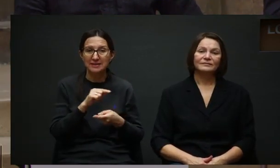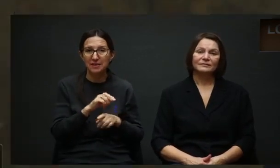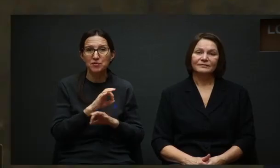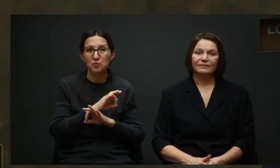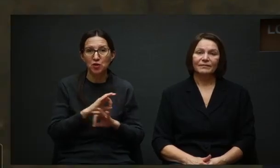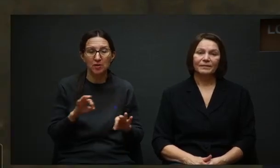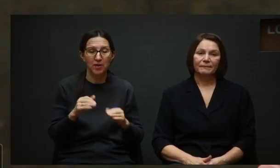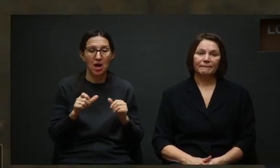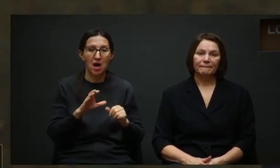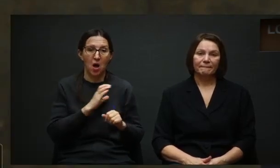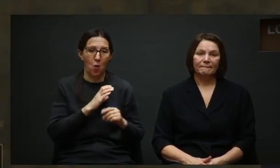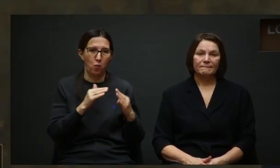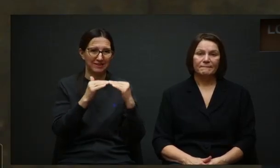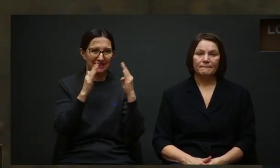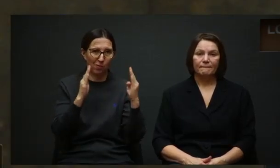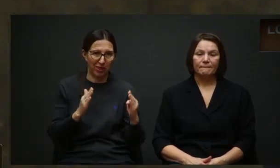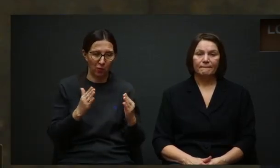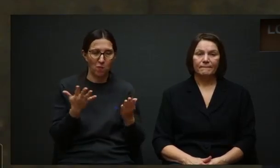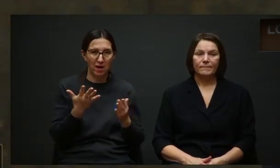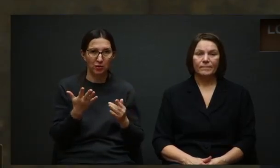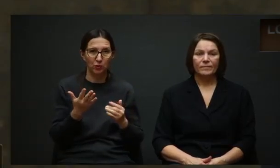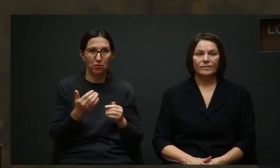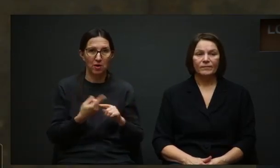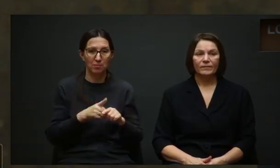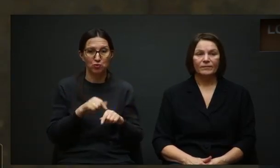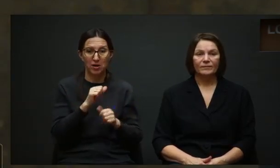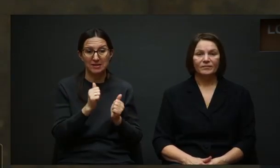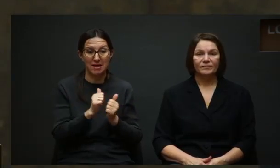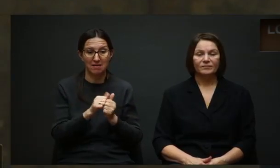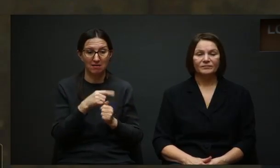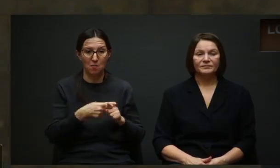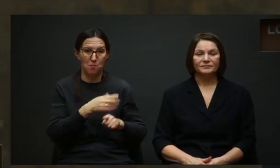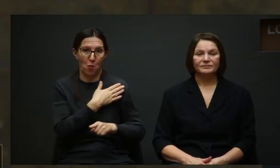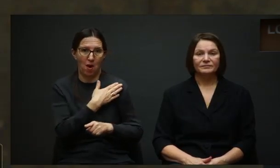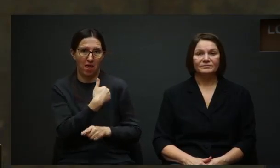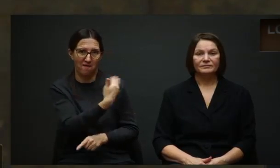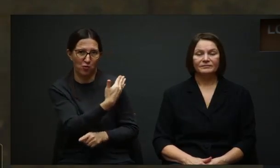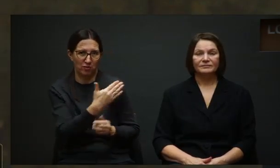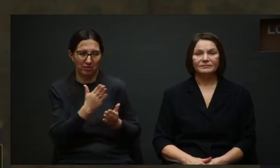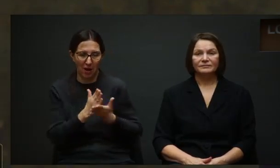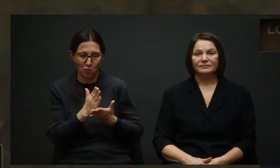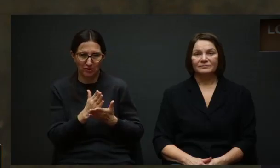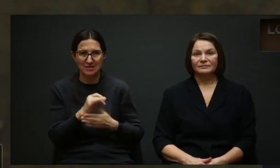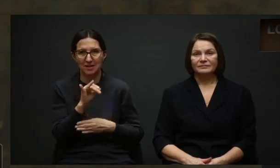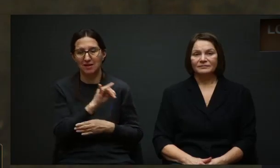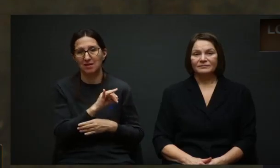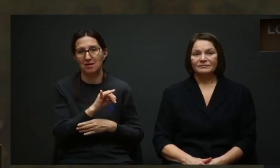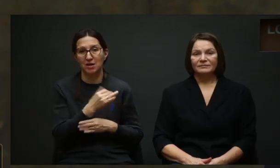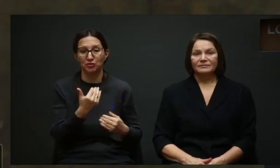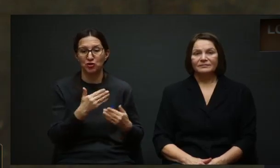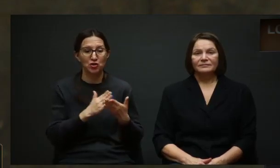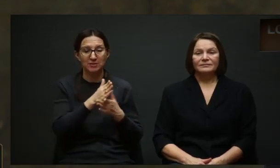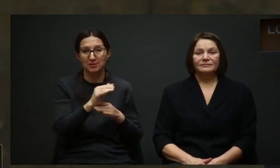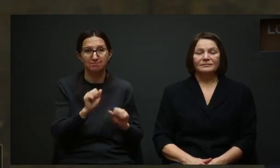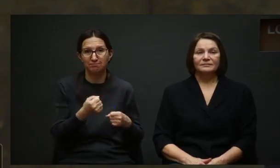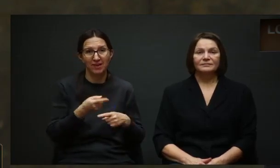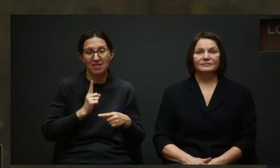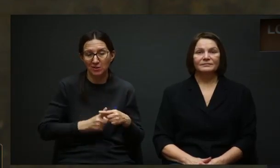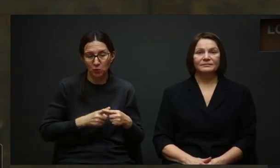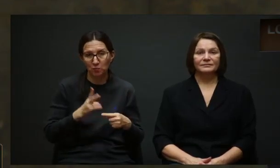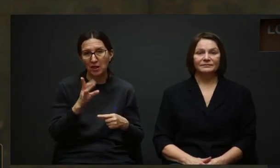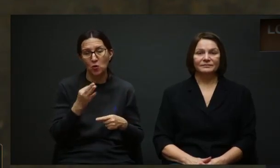замечательным особняком, который от вас по левую руку и сейчас недоступен. Но